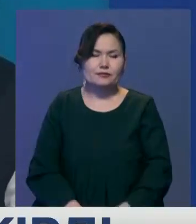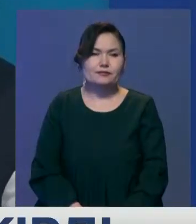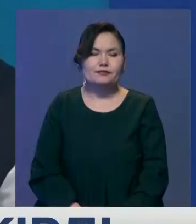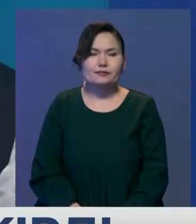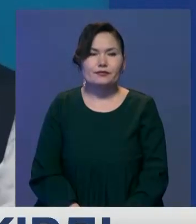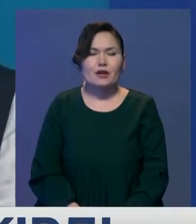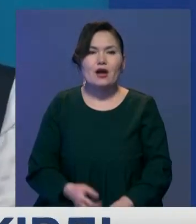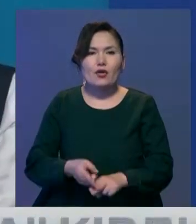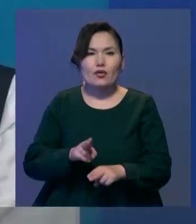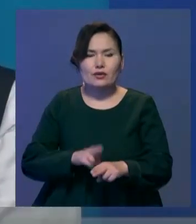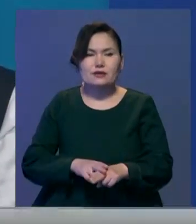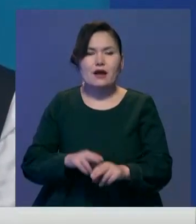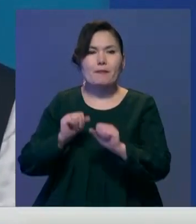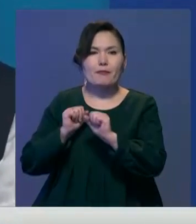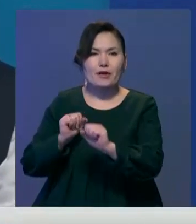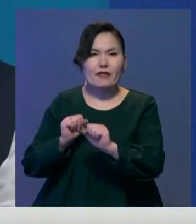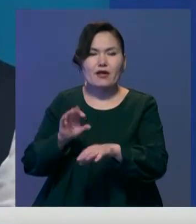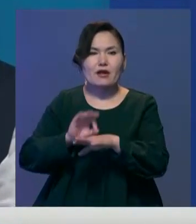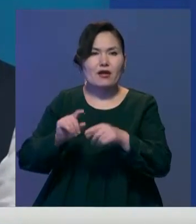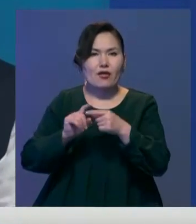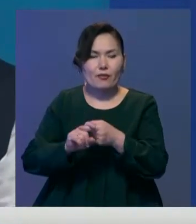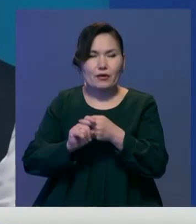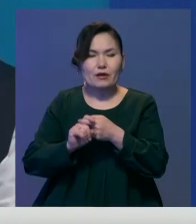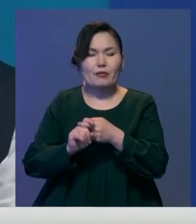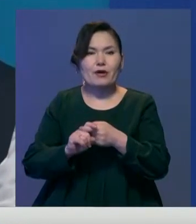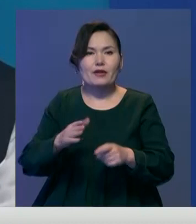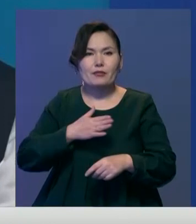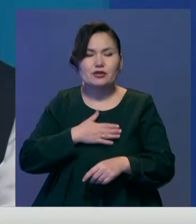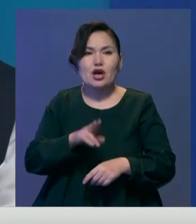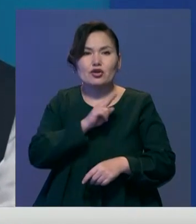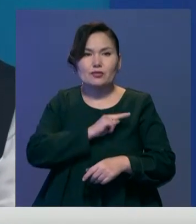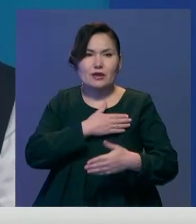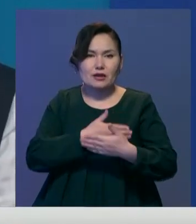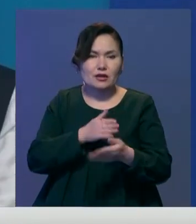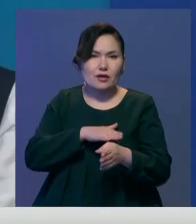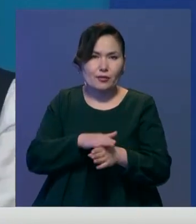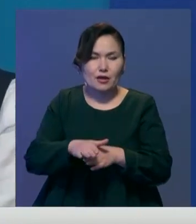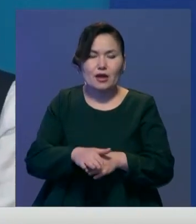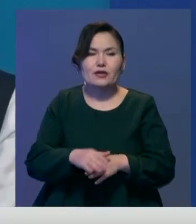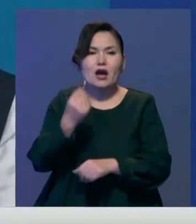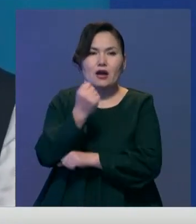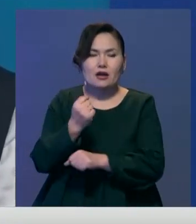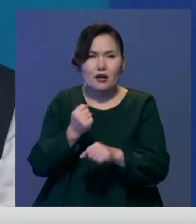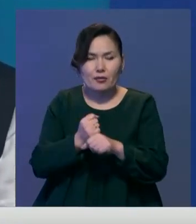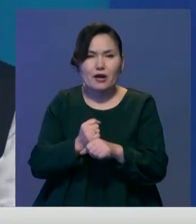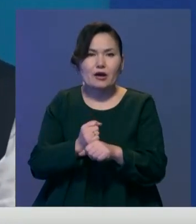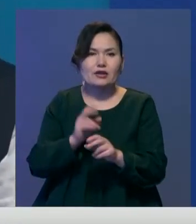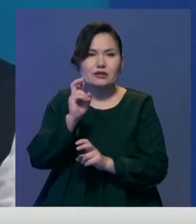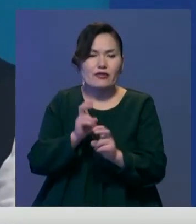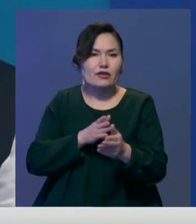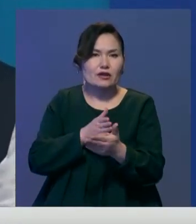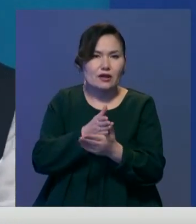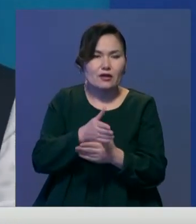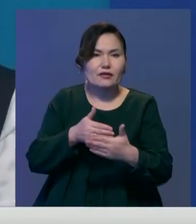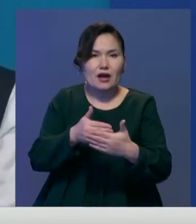Профилактика мақсатта скрининг жүргізіледі. Ол жерде жаңағы жұмысқа келушілерді бірінші жаңағыдай тексеріп,